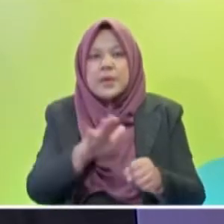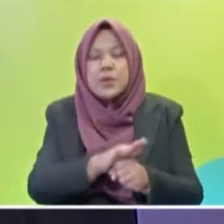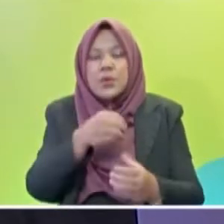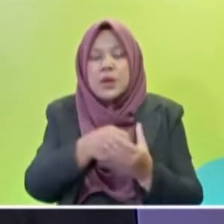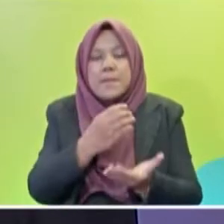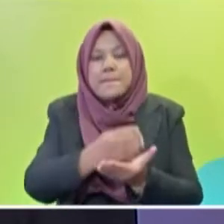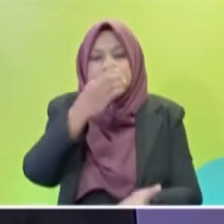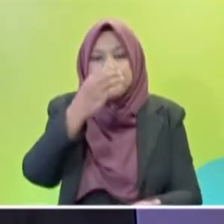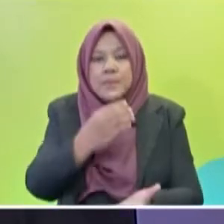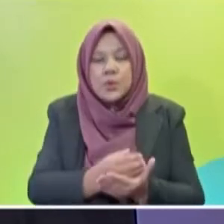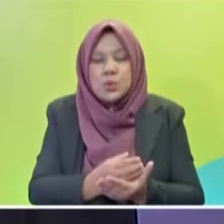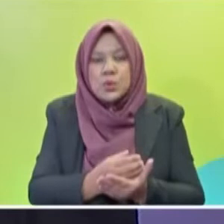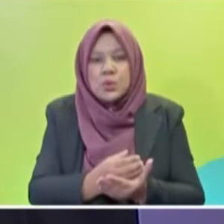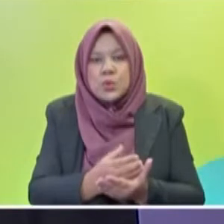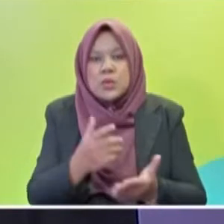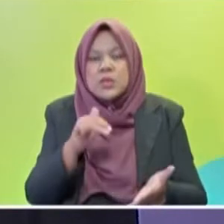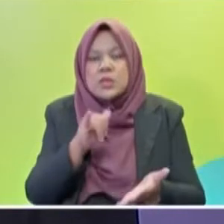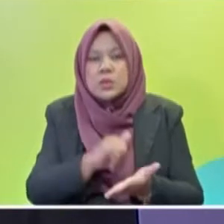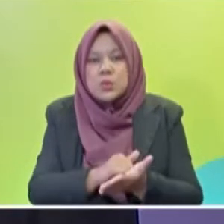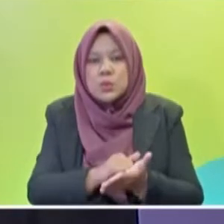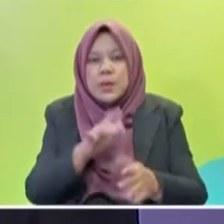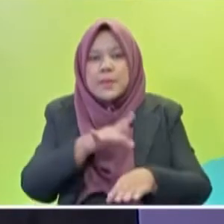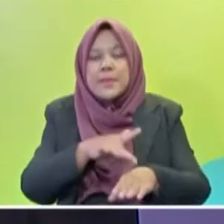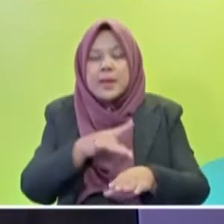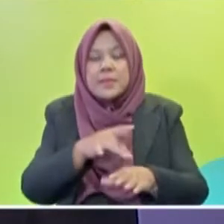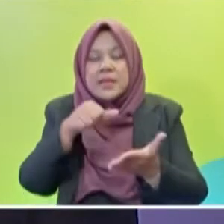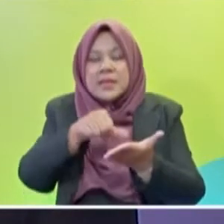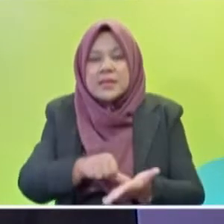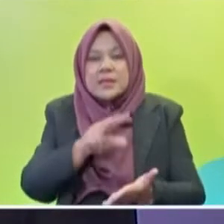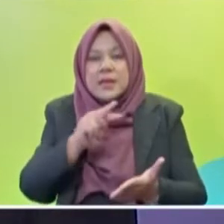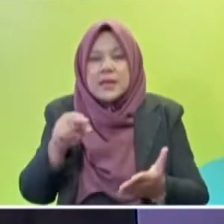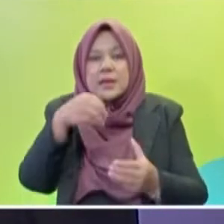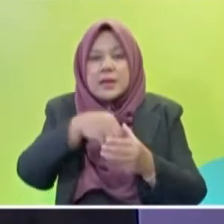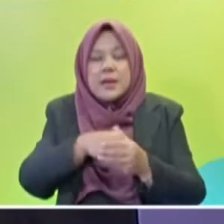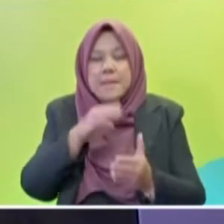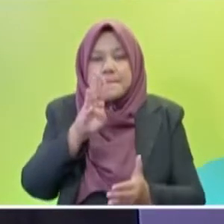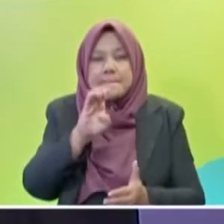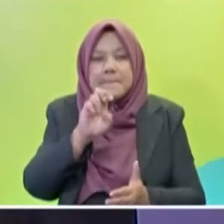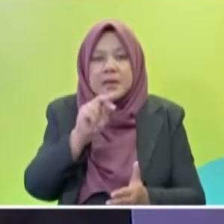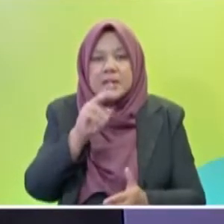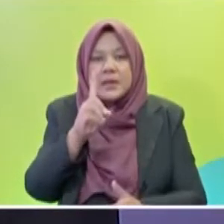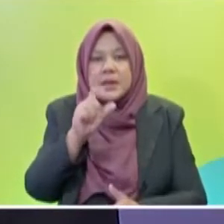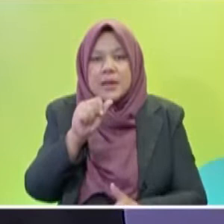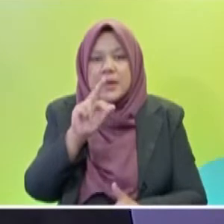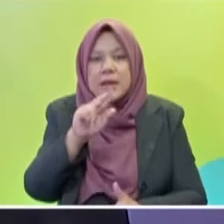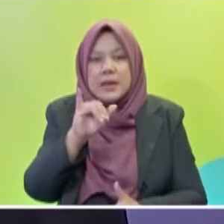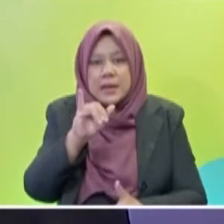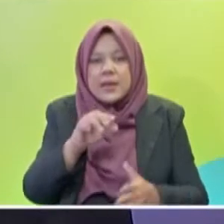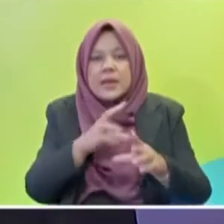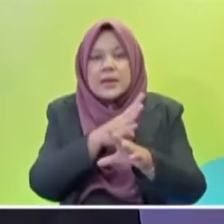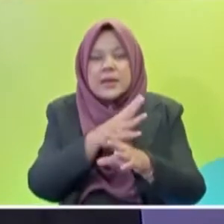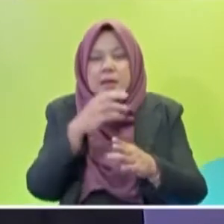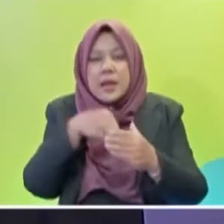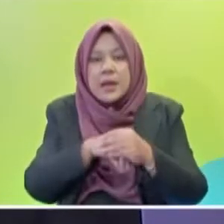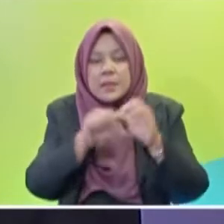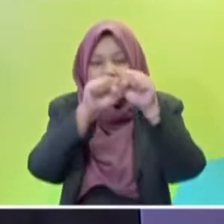oke itu kita Panggil d sebagai konsep tekanan dalam Bedali untuk season tutup Oke kita bagi keadaan yang